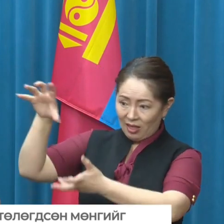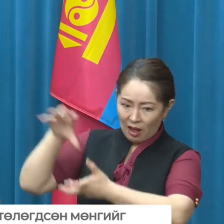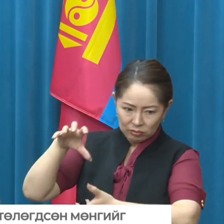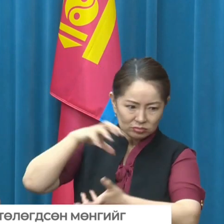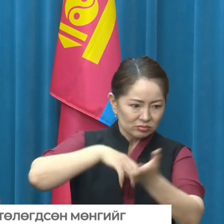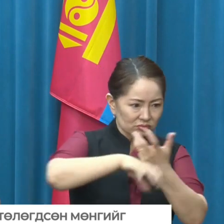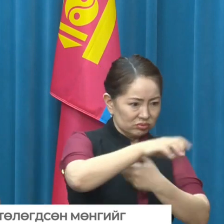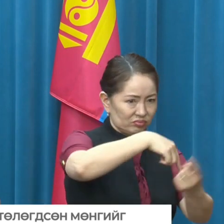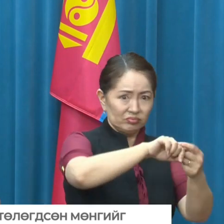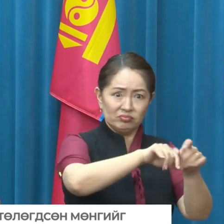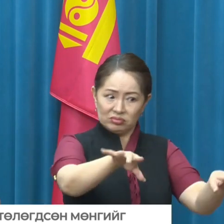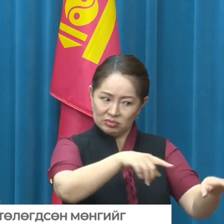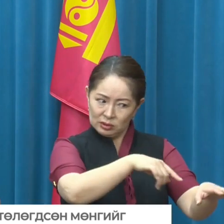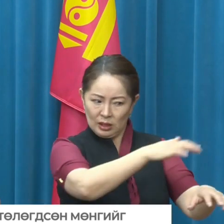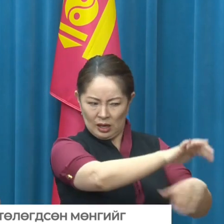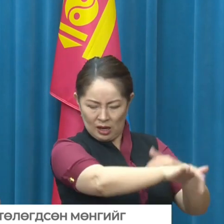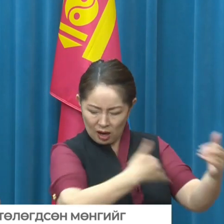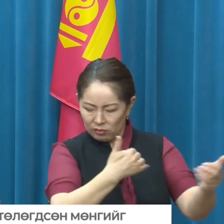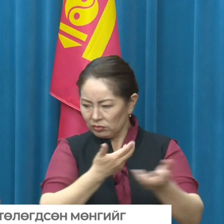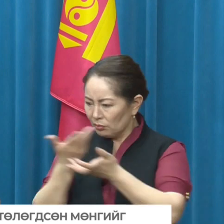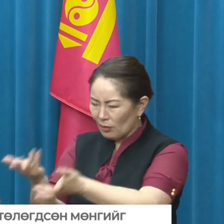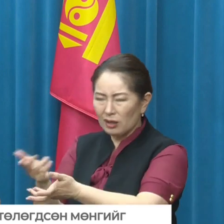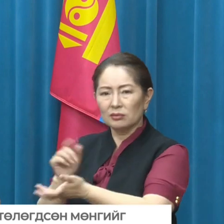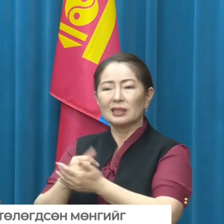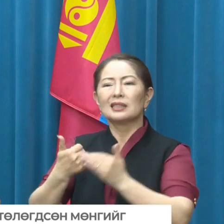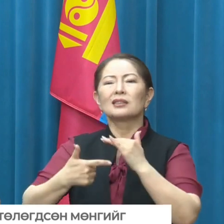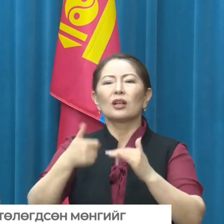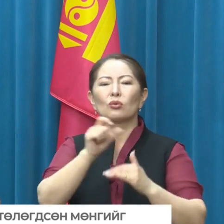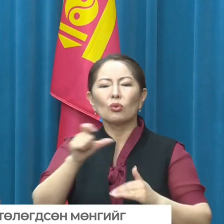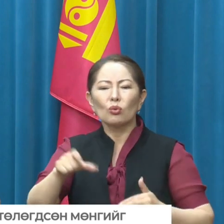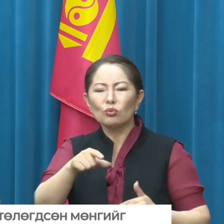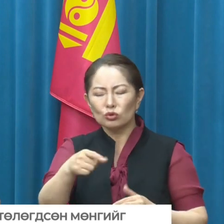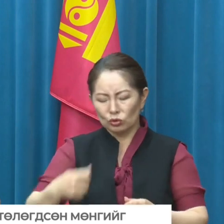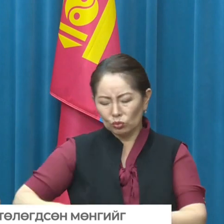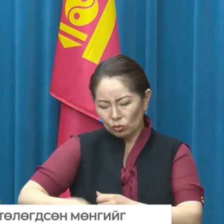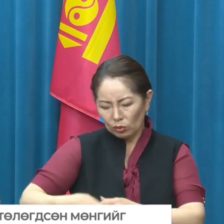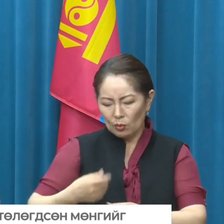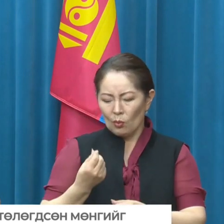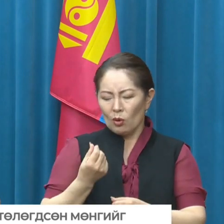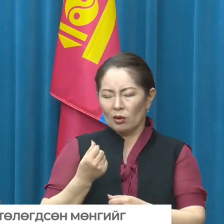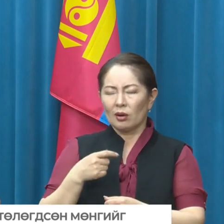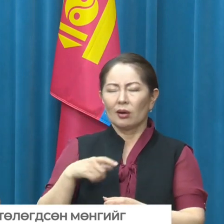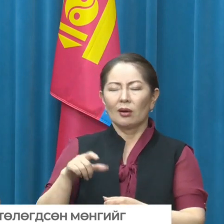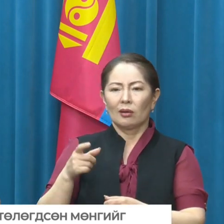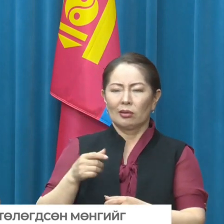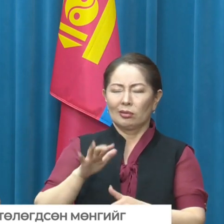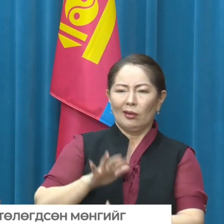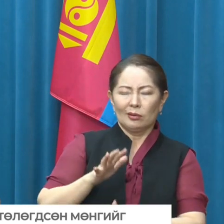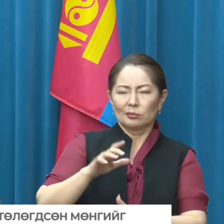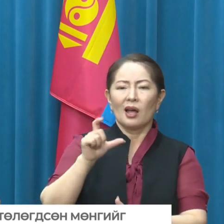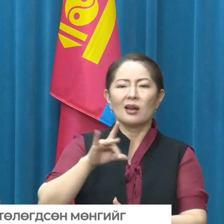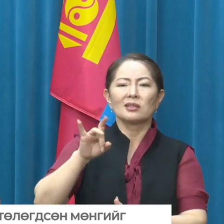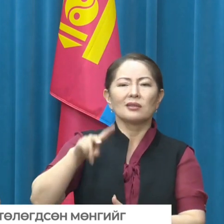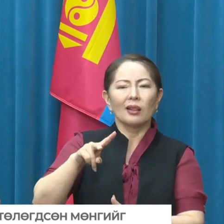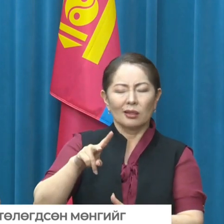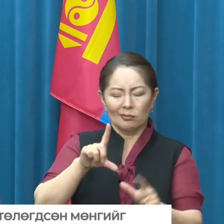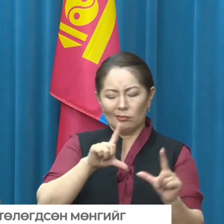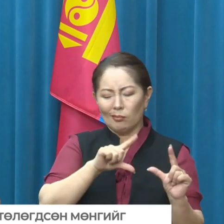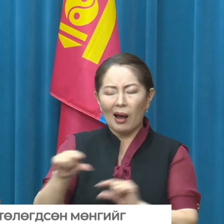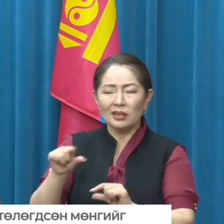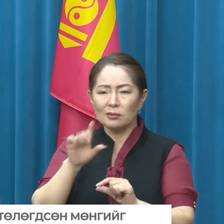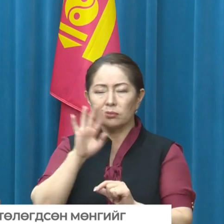бүрэн төлснөөр татвар төлөгчдийн одоо мөнгөн дээр ирэх энэ эрсдлийг одоо зайлуулах ийм